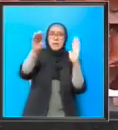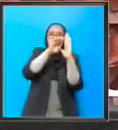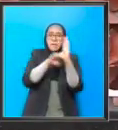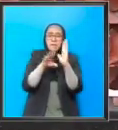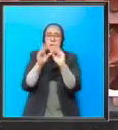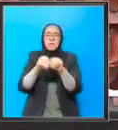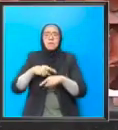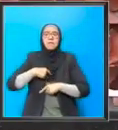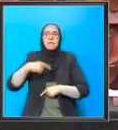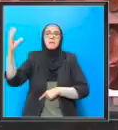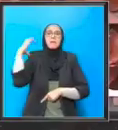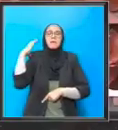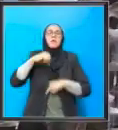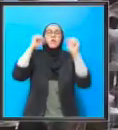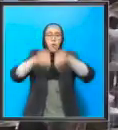standing